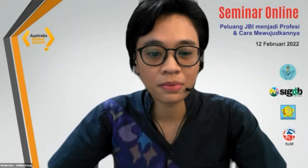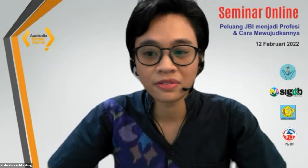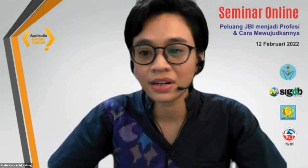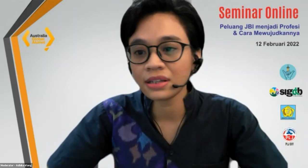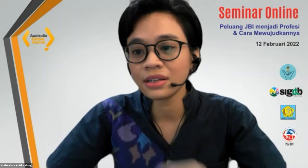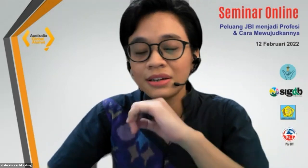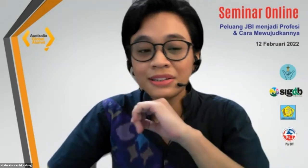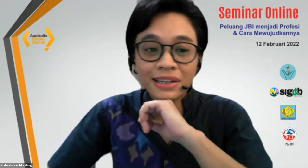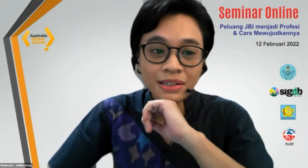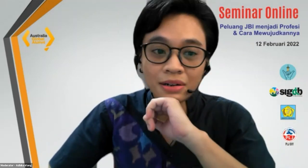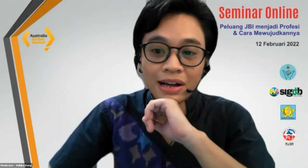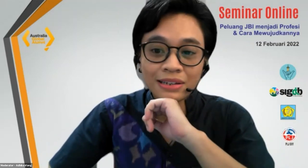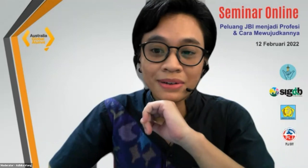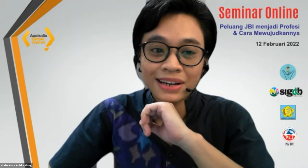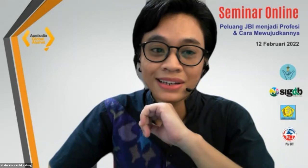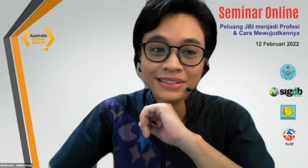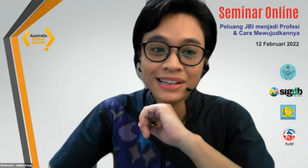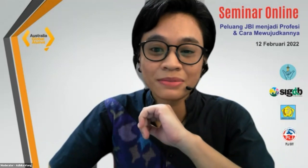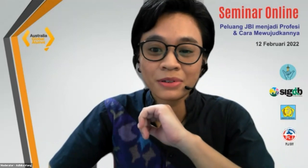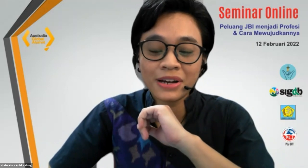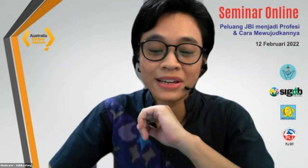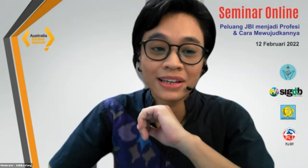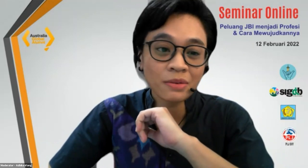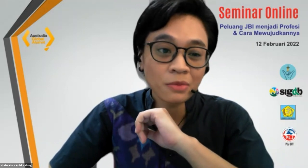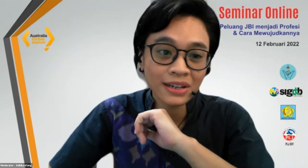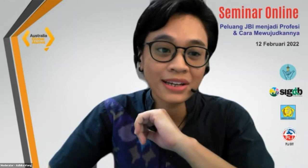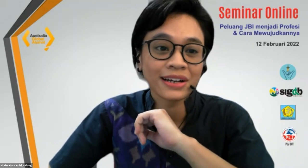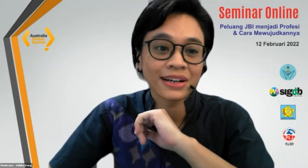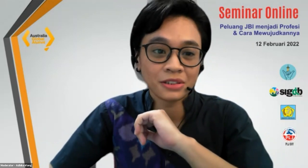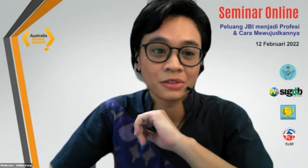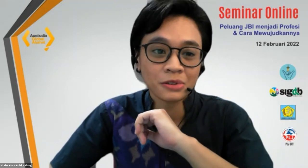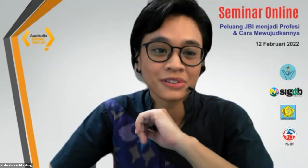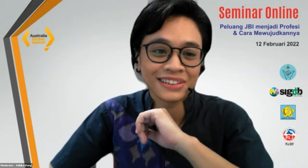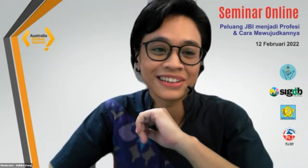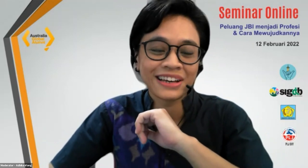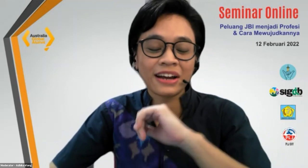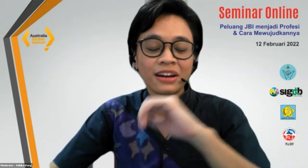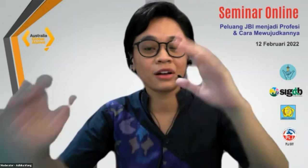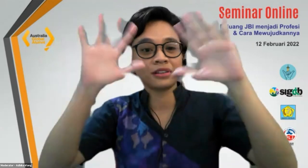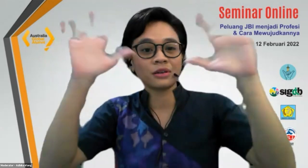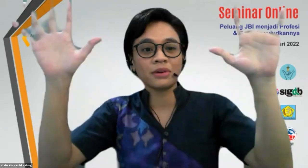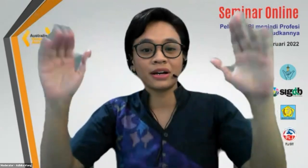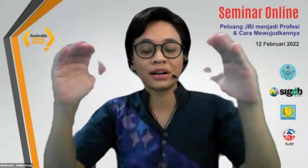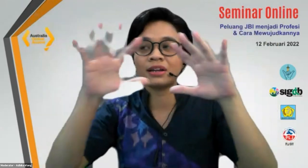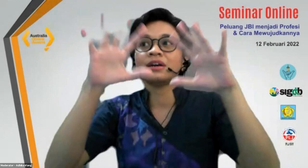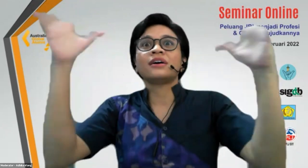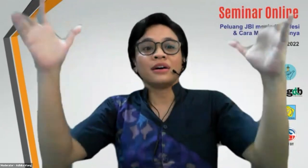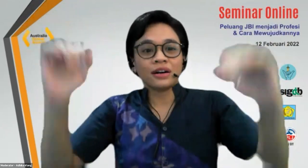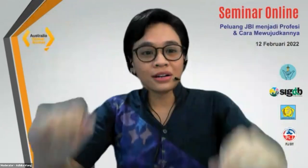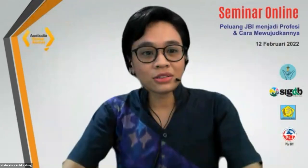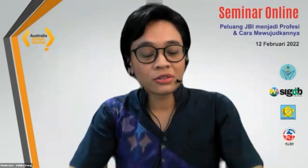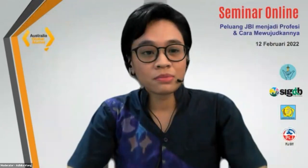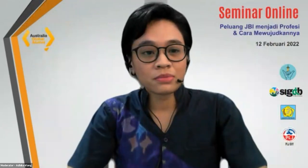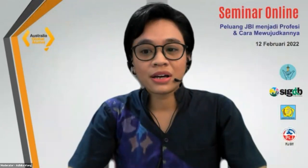dari bapak faried ini tadi kalimat terakhir sangat menggugah ya kita mulai dari yang kecil dulu GTA kadang kau kita membayangkan